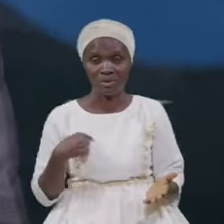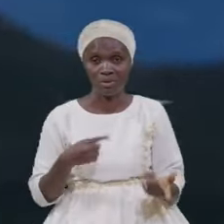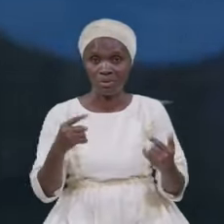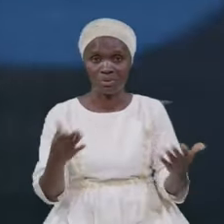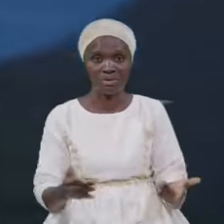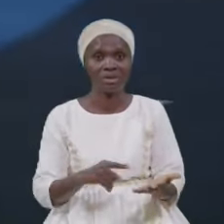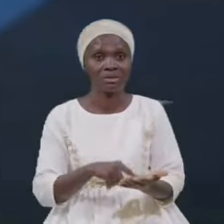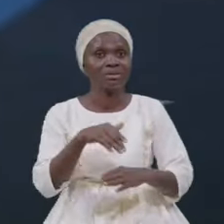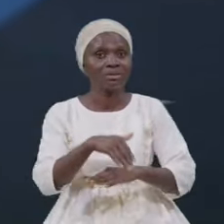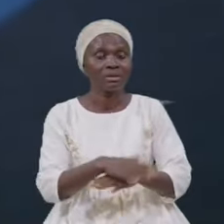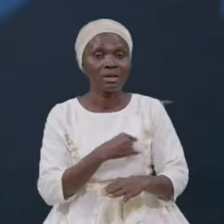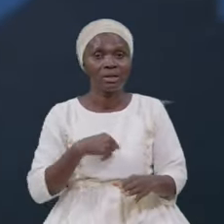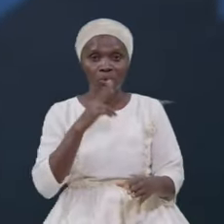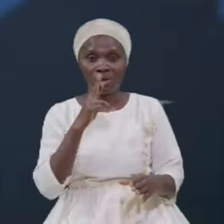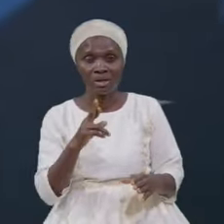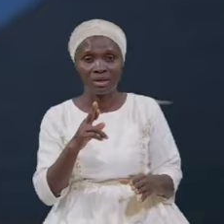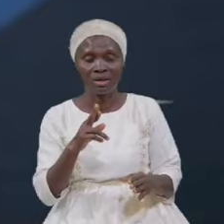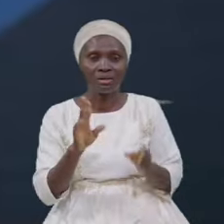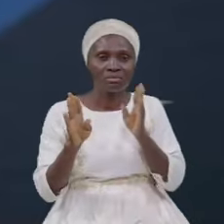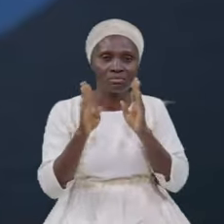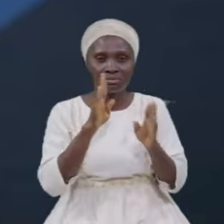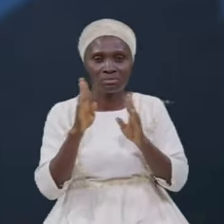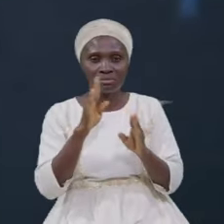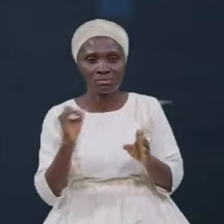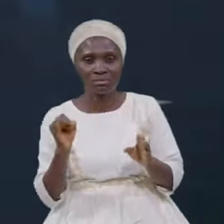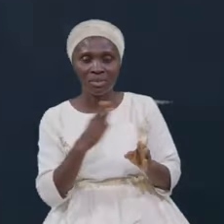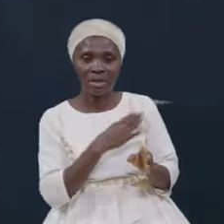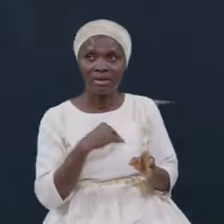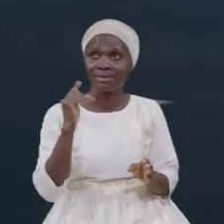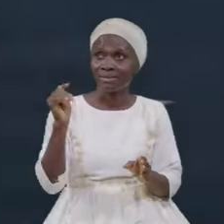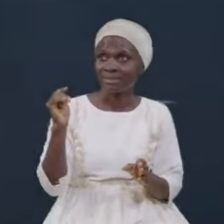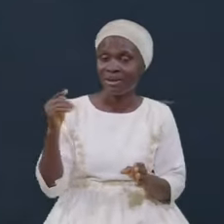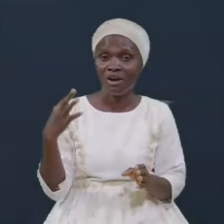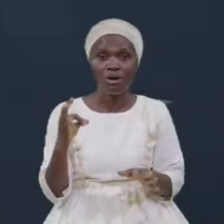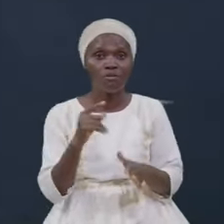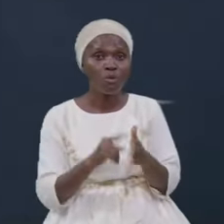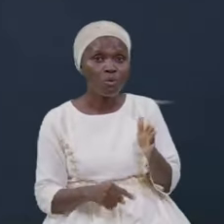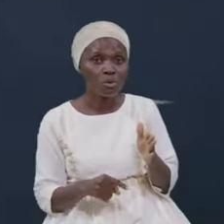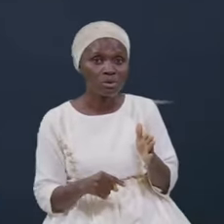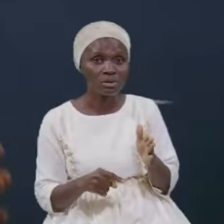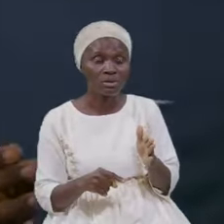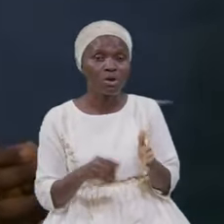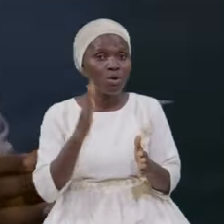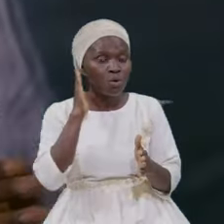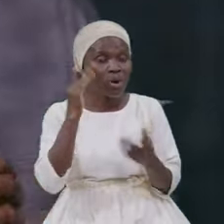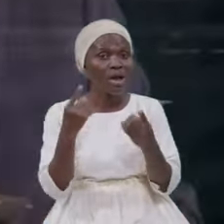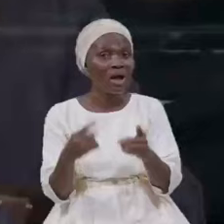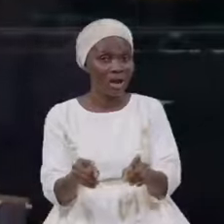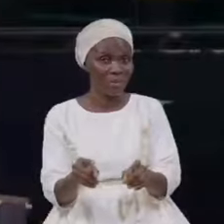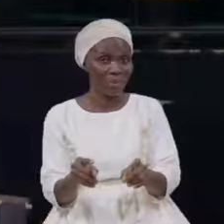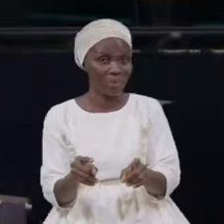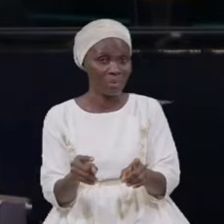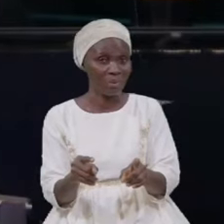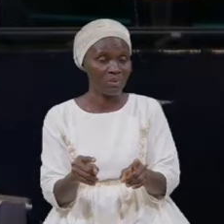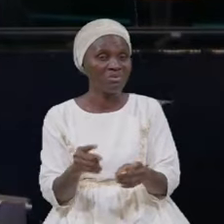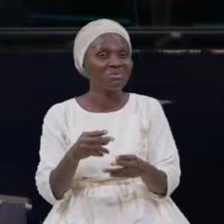parlons et témoignons de ce qui arrivera très bientôt.